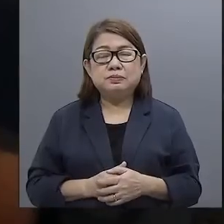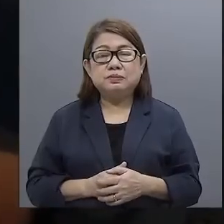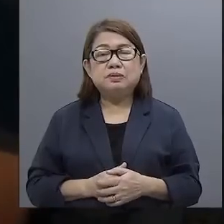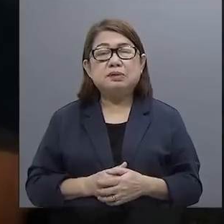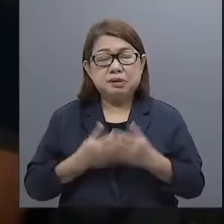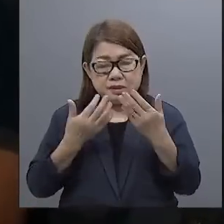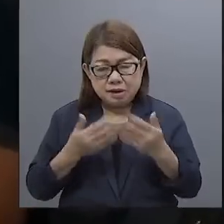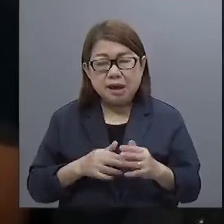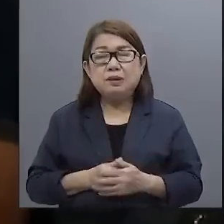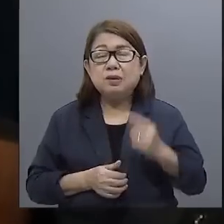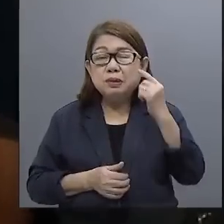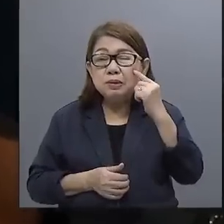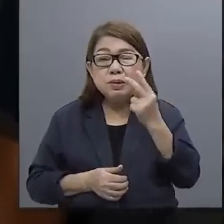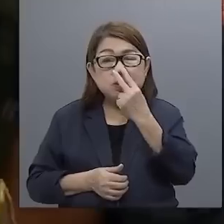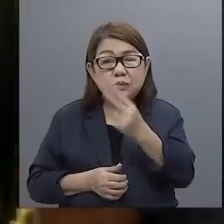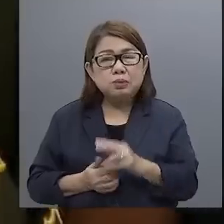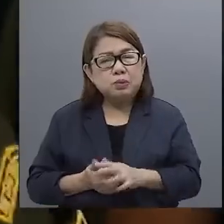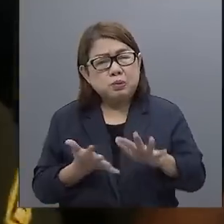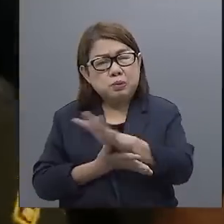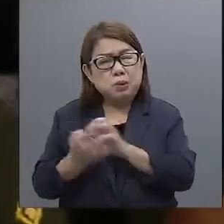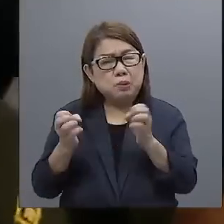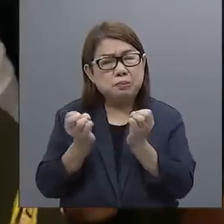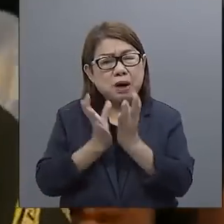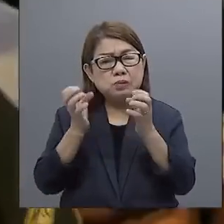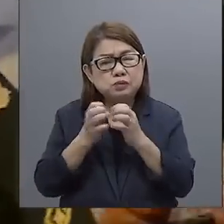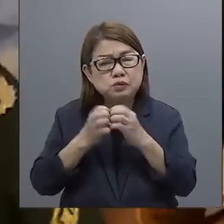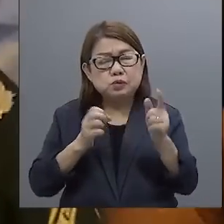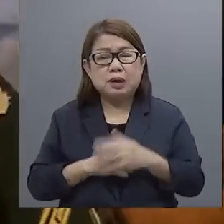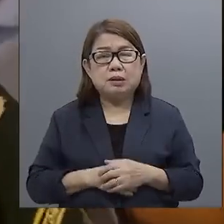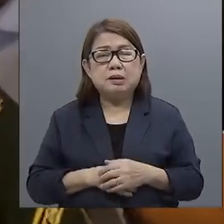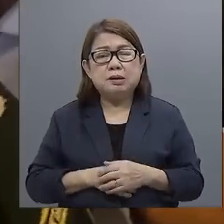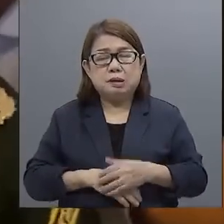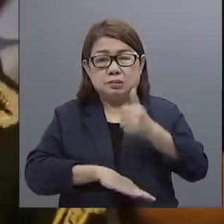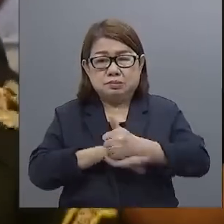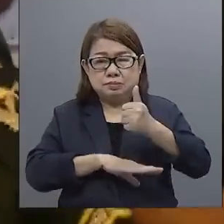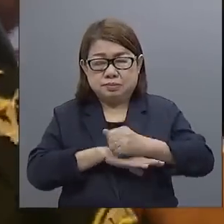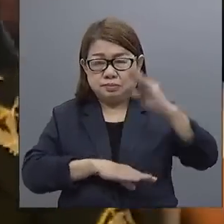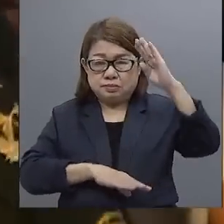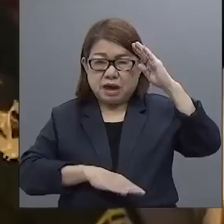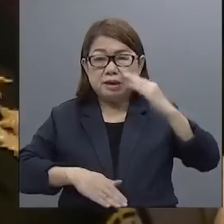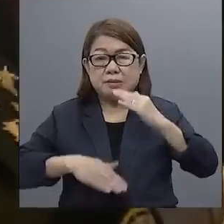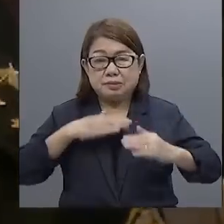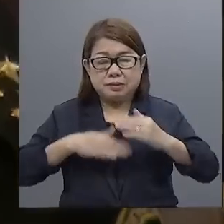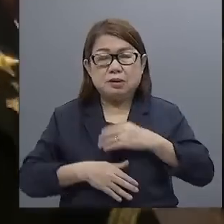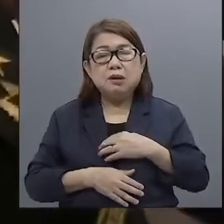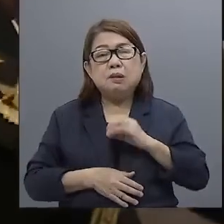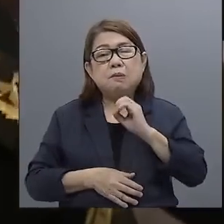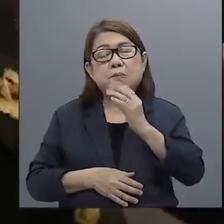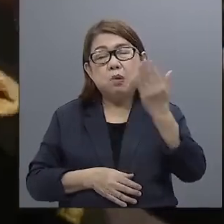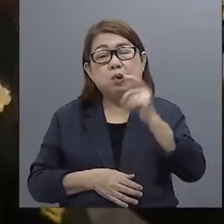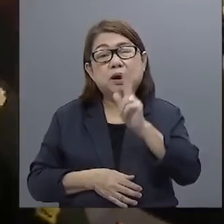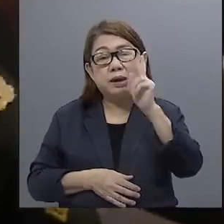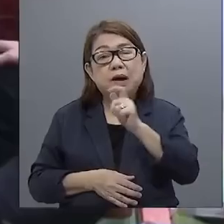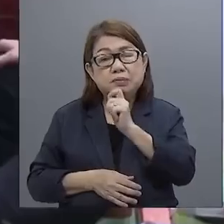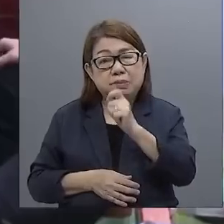และด้วยข้อสังเกตถึงเหตุความไม่สงบเรียบร้อยอาจเกิดขึ้นได้พลเอกณรงค์พันธุ์จิตแก้วแท้ผู้บัญชาการทหารบกก็เคยให้สัมภาษณ์เอา